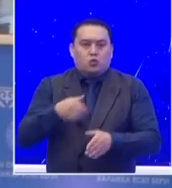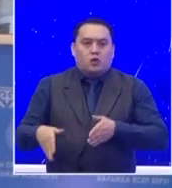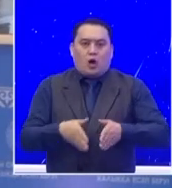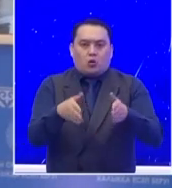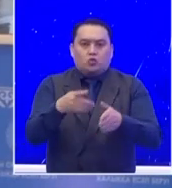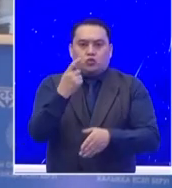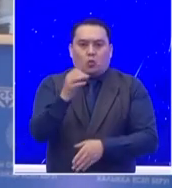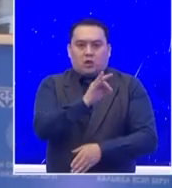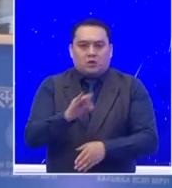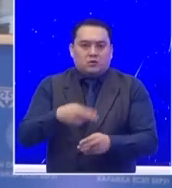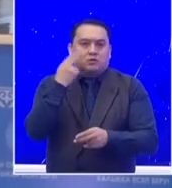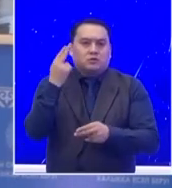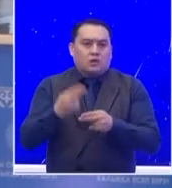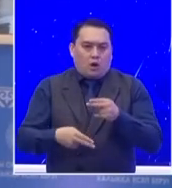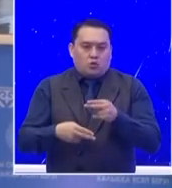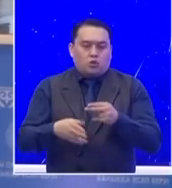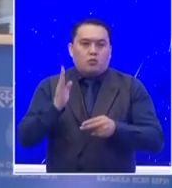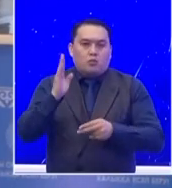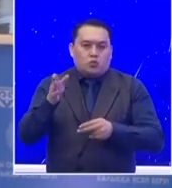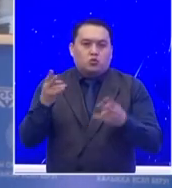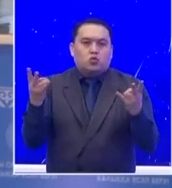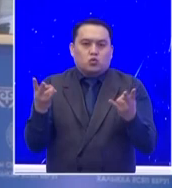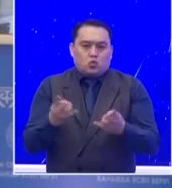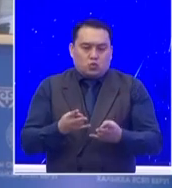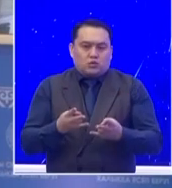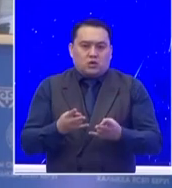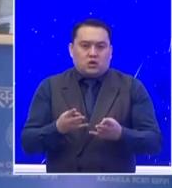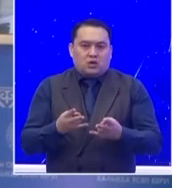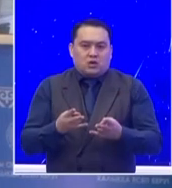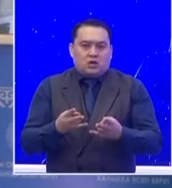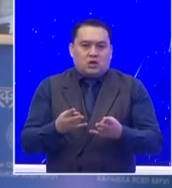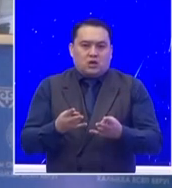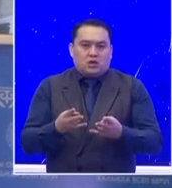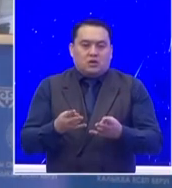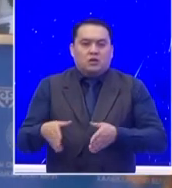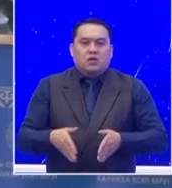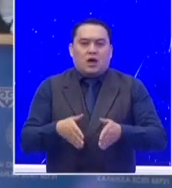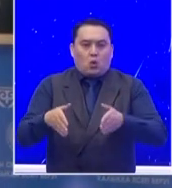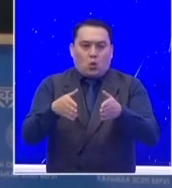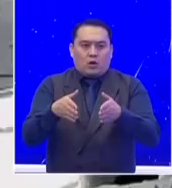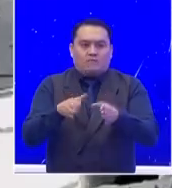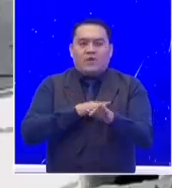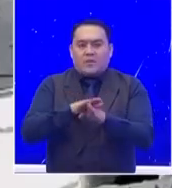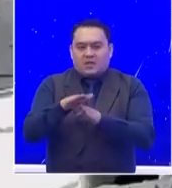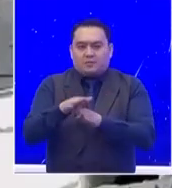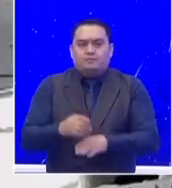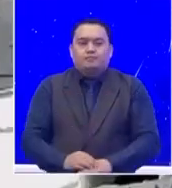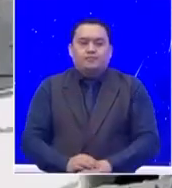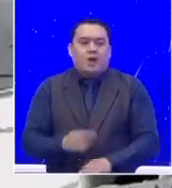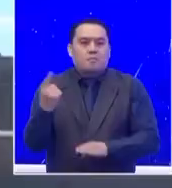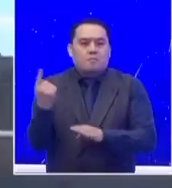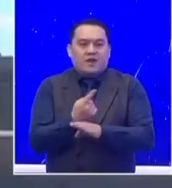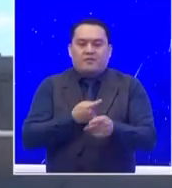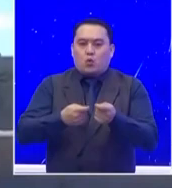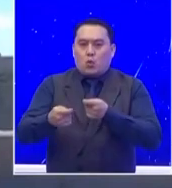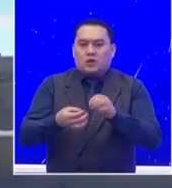будет 100% закончена, будут все необходимые элементы дороги выполнены. Первый руководитель